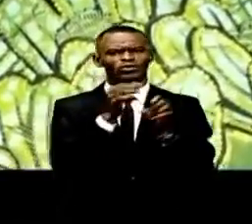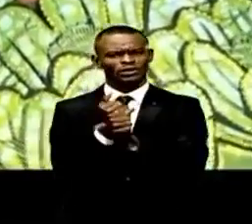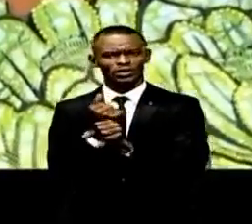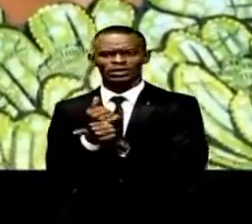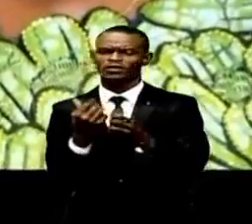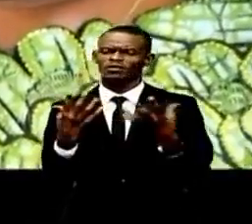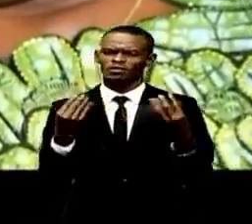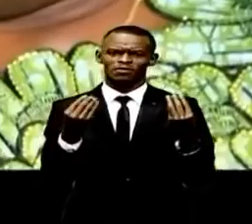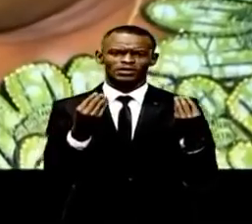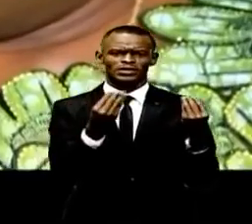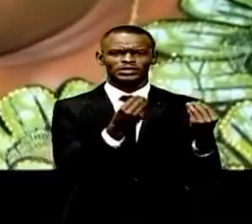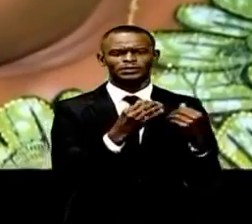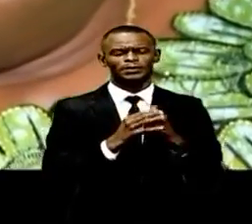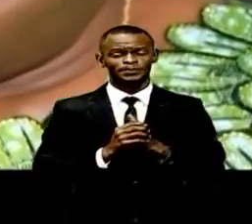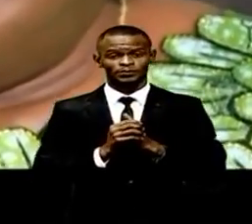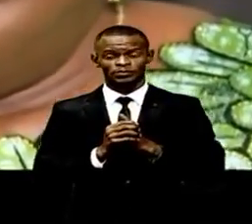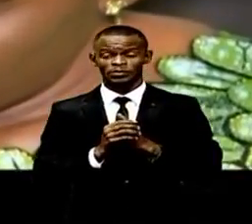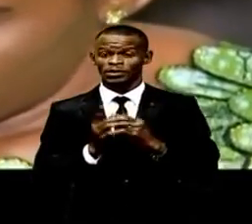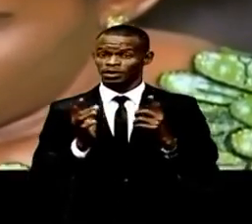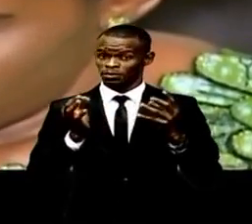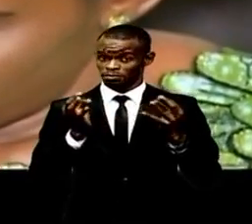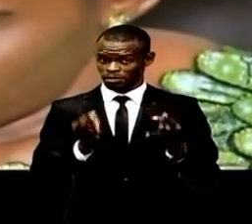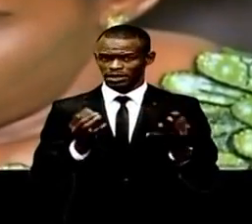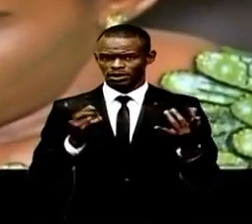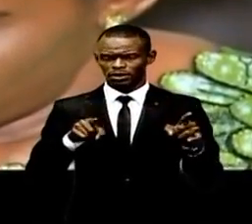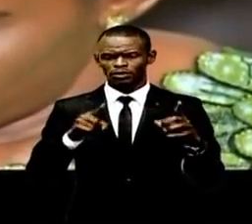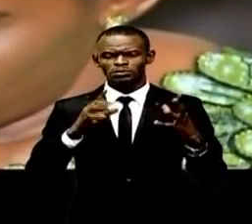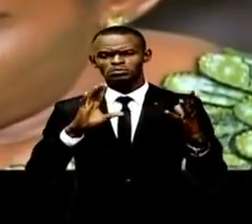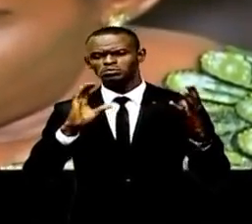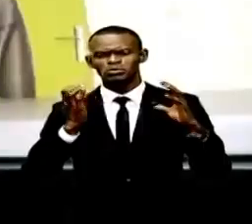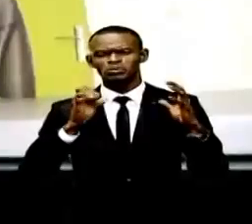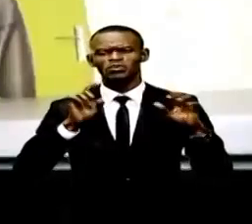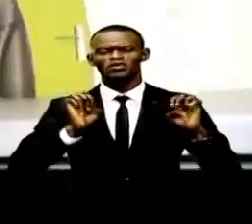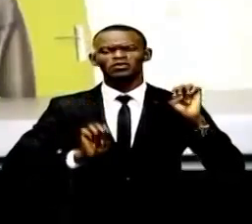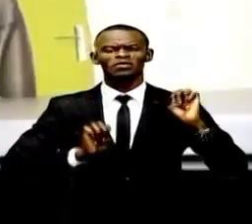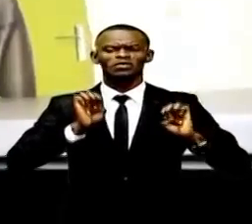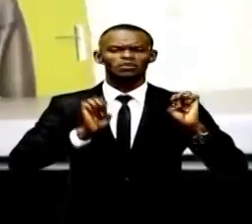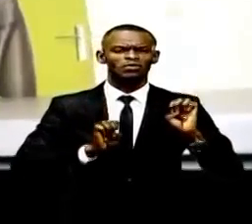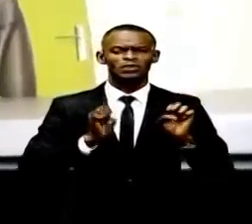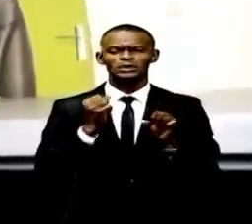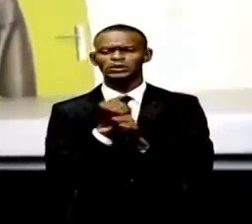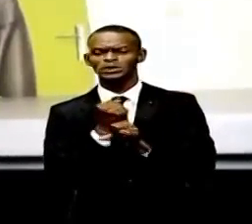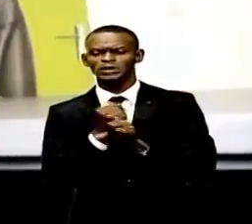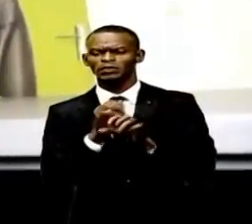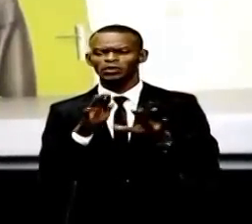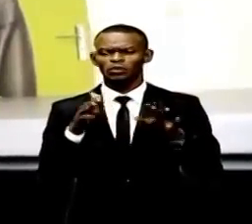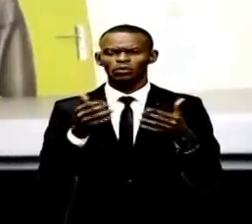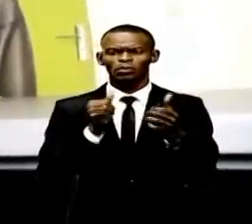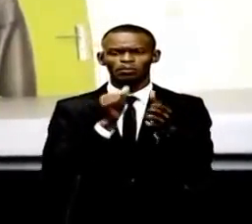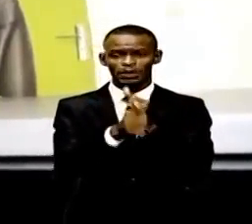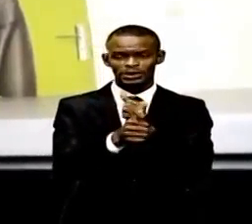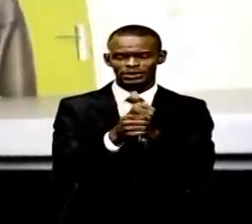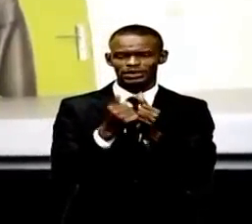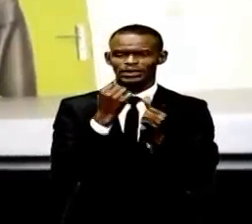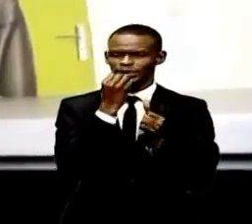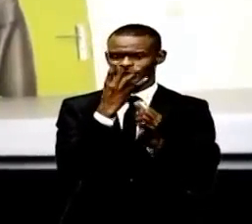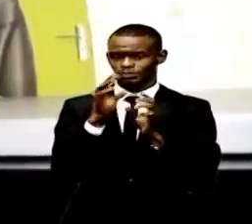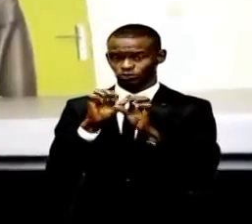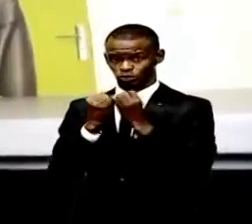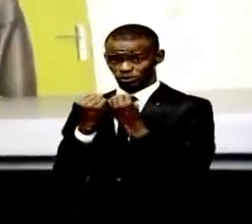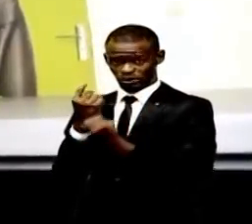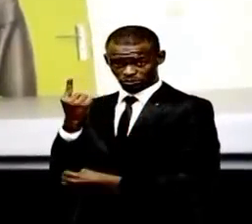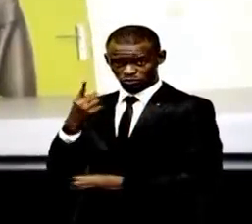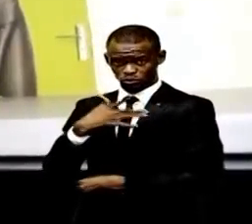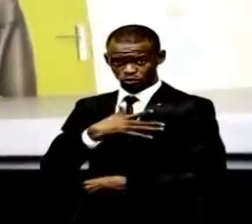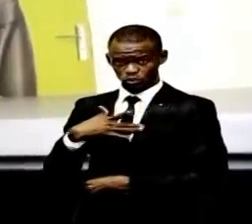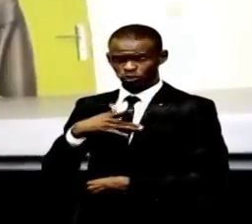Cependant, l'évaluation de l'exécution des missions de l'aménageur Stratégos par une commission interministérielle ad hoc a